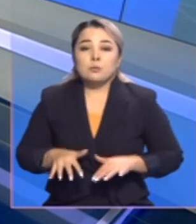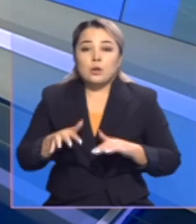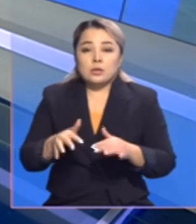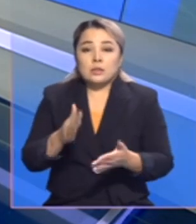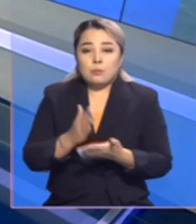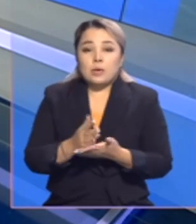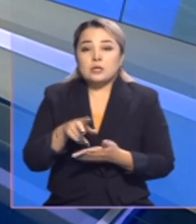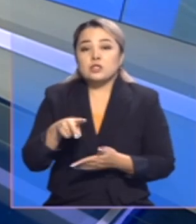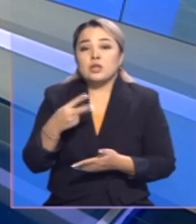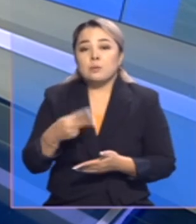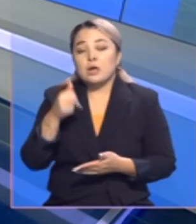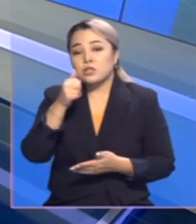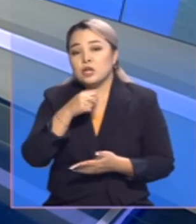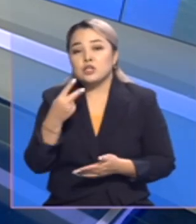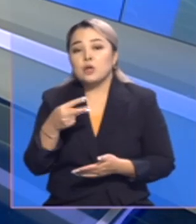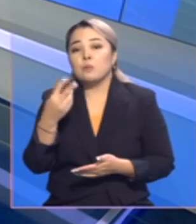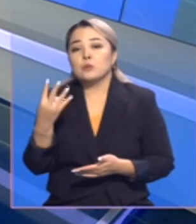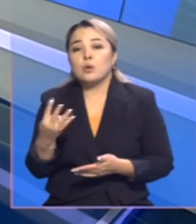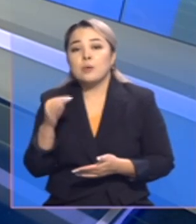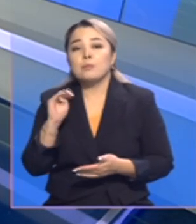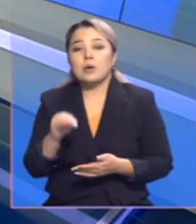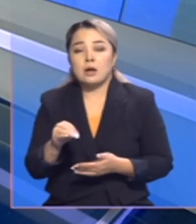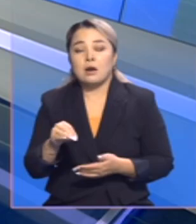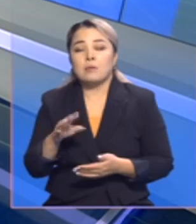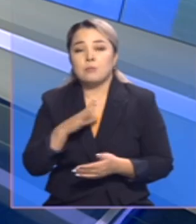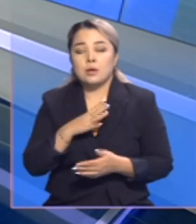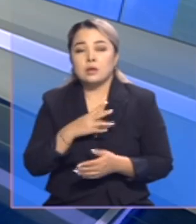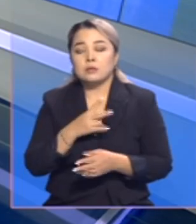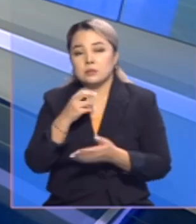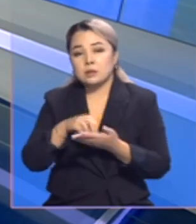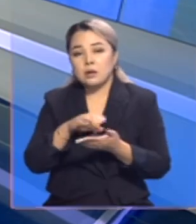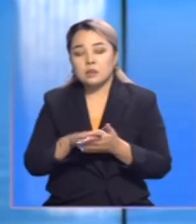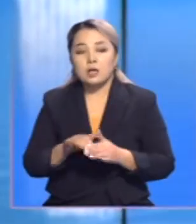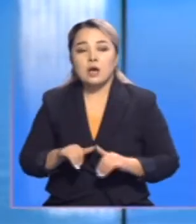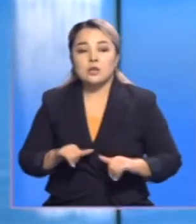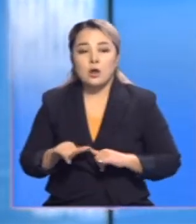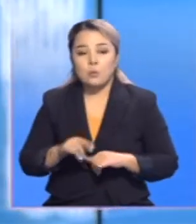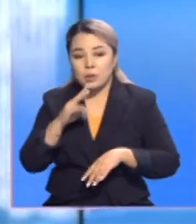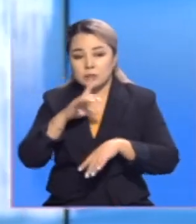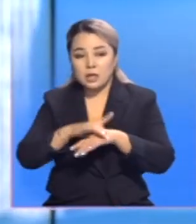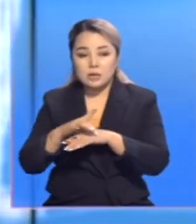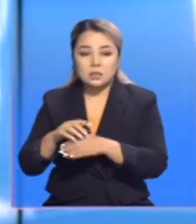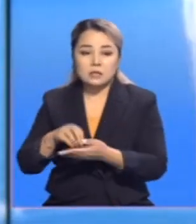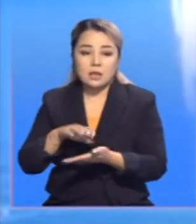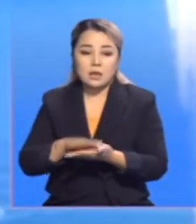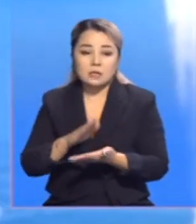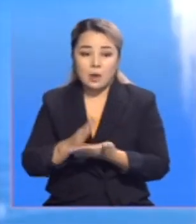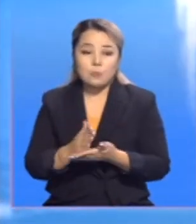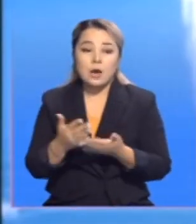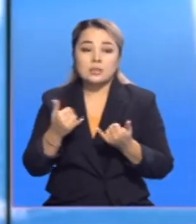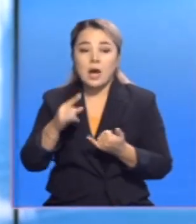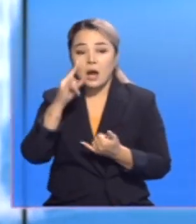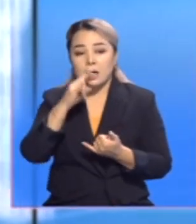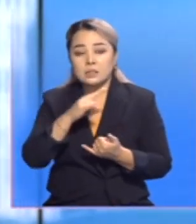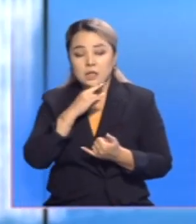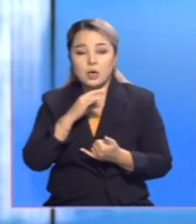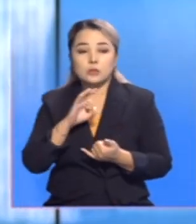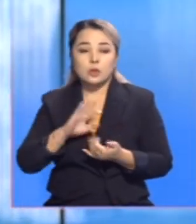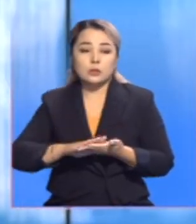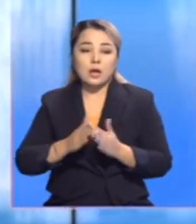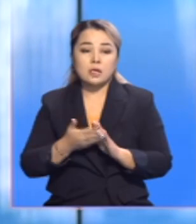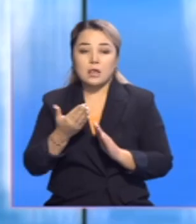жасалса, 2020 жылы 24 мың қарақшылық тіркелген екен. IT саласындағы Қазақстанның